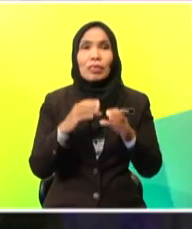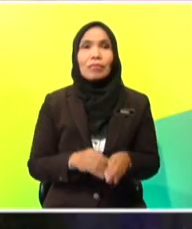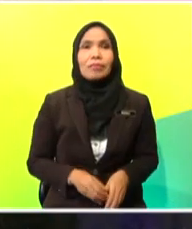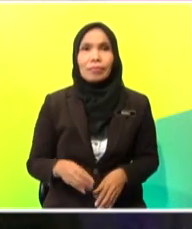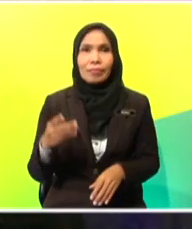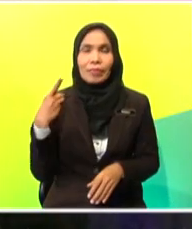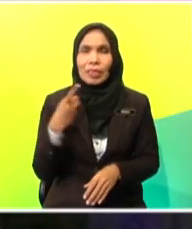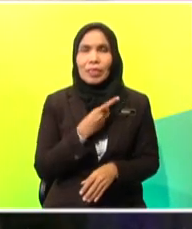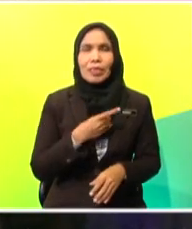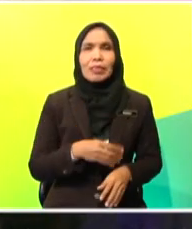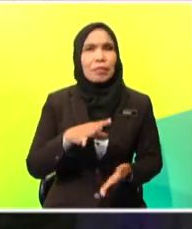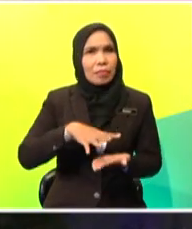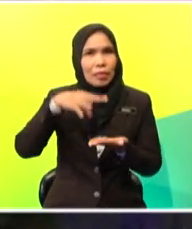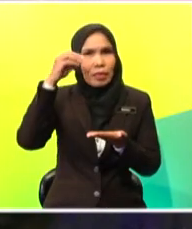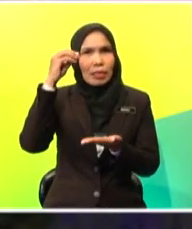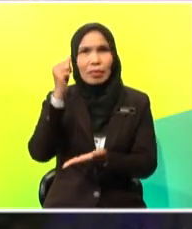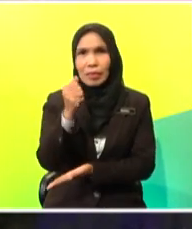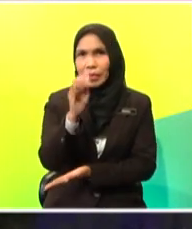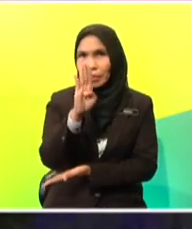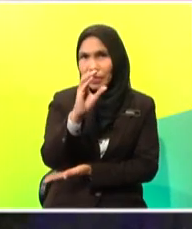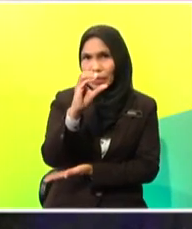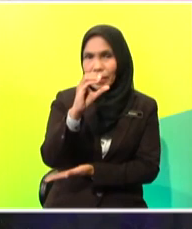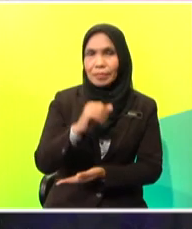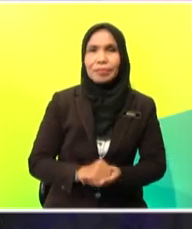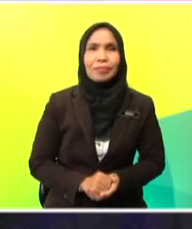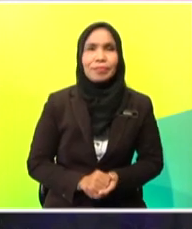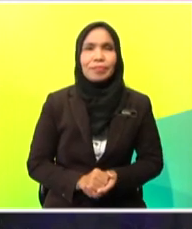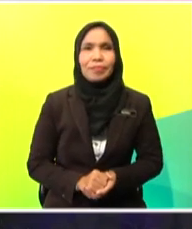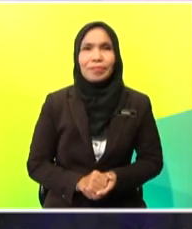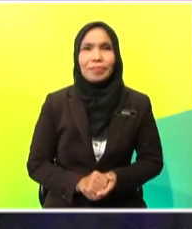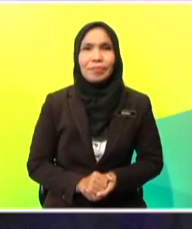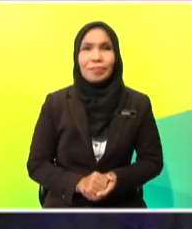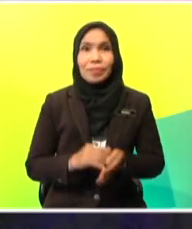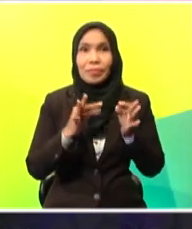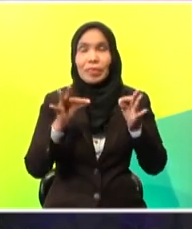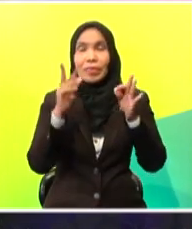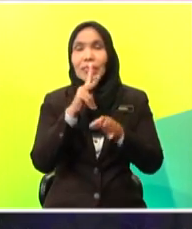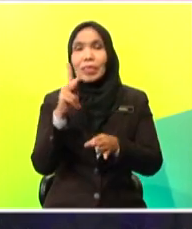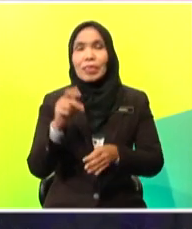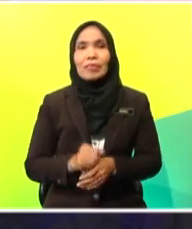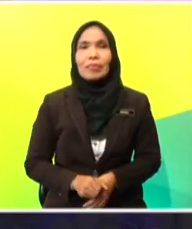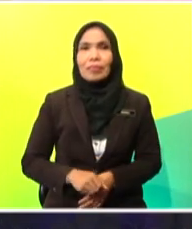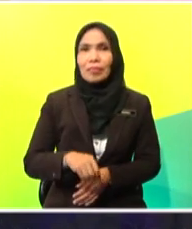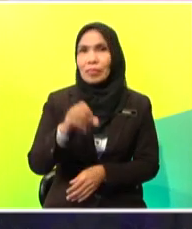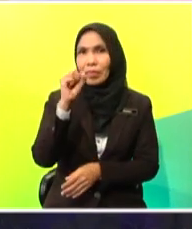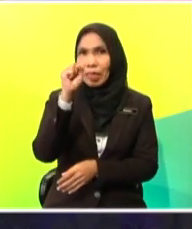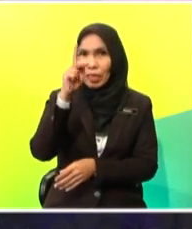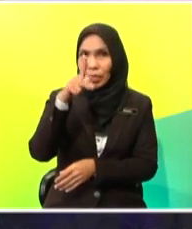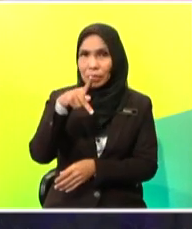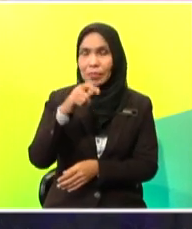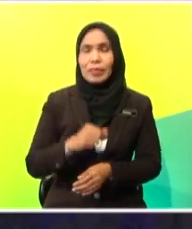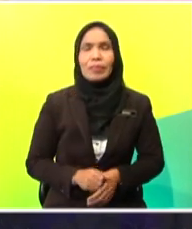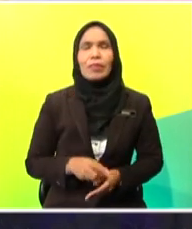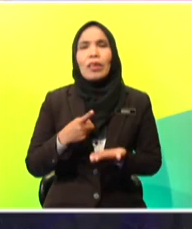apakah mungkin kalau boleh kita kongsikan terlebih dahulu cek gu berkenaan dengan sendok pembelajaran dan apa yang akan dicapai